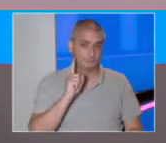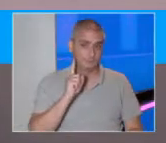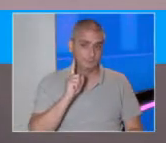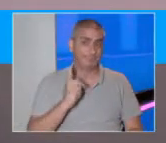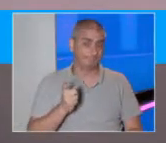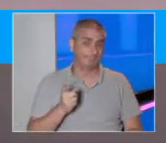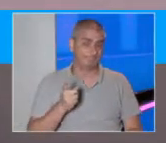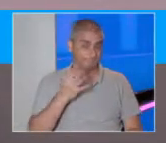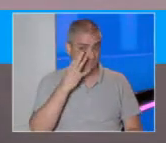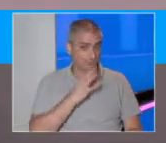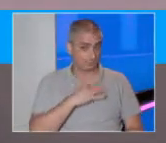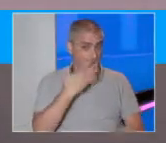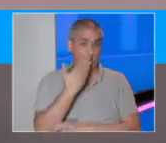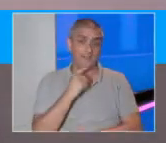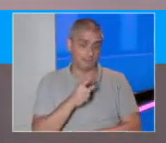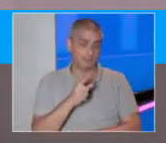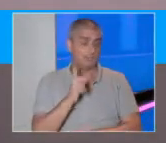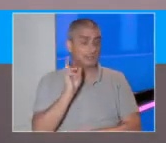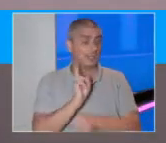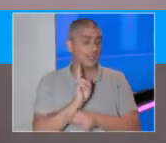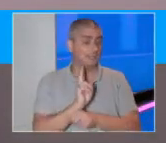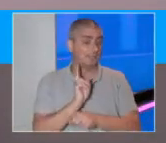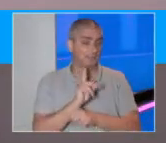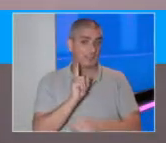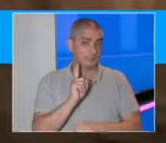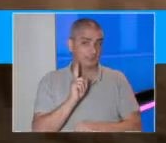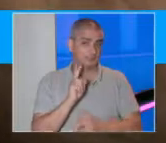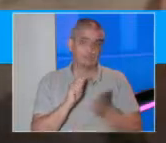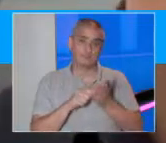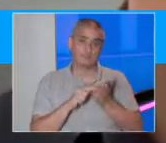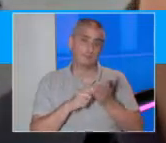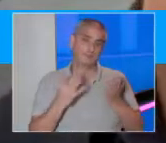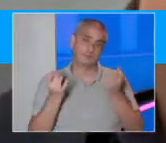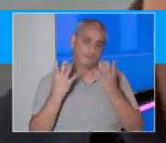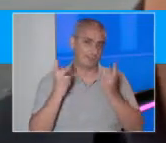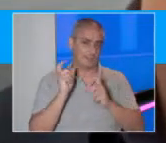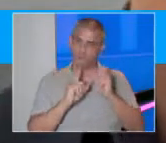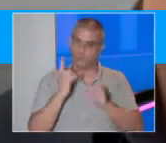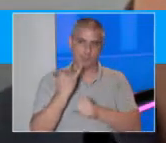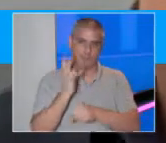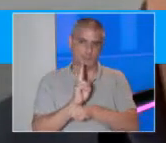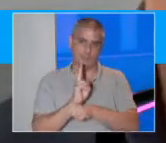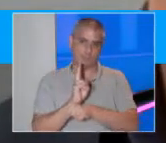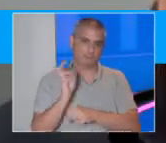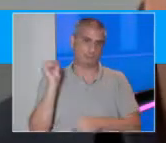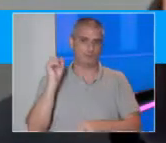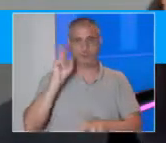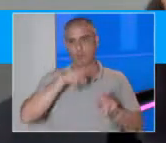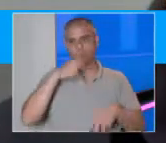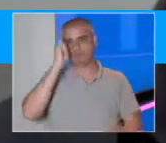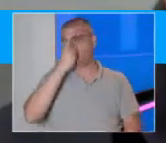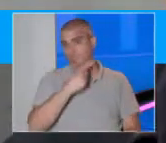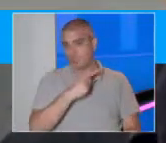זה לתשומת מדינת ישראל גם, צריך להיזהר מזה, כי מטבע הדברים אנשים לא תמיד נזהרים כשהם מגיעים, חוזרים